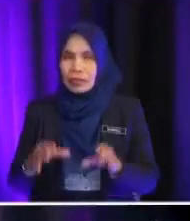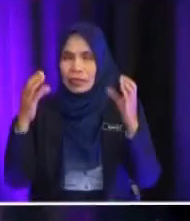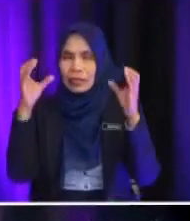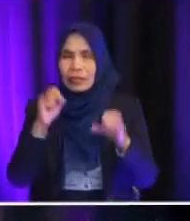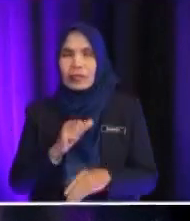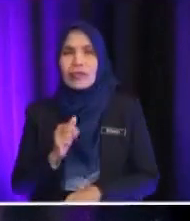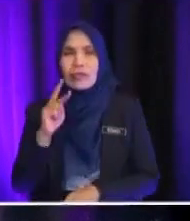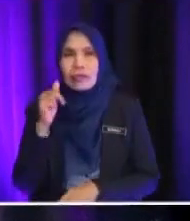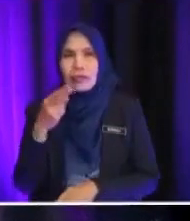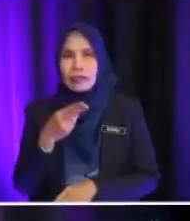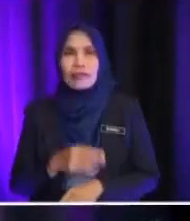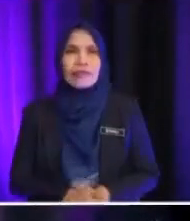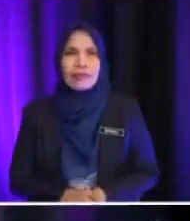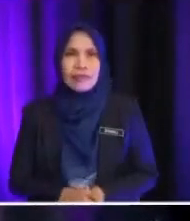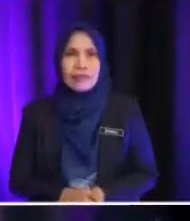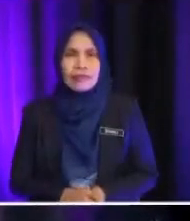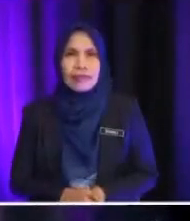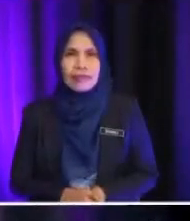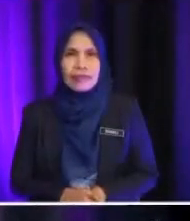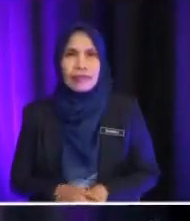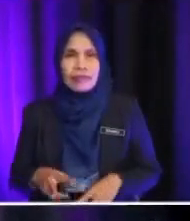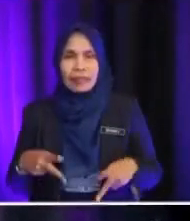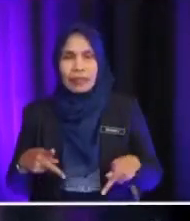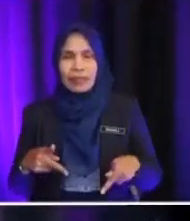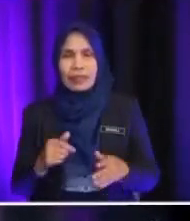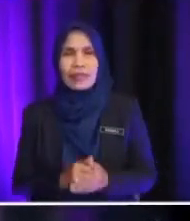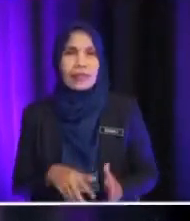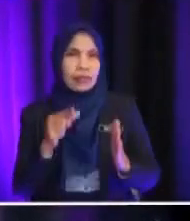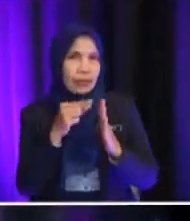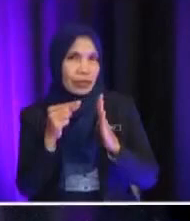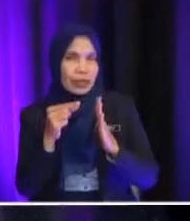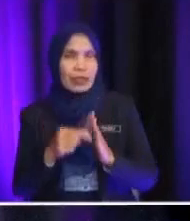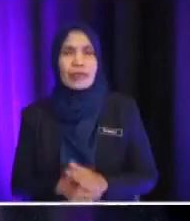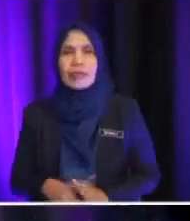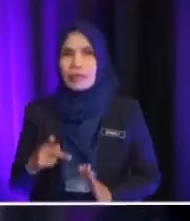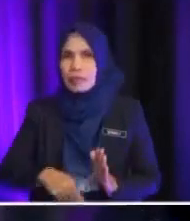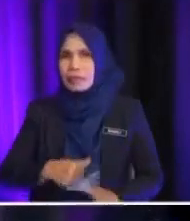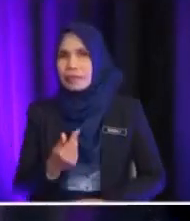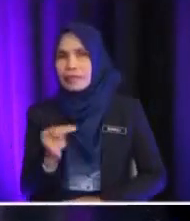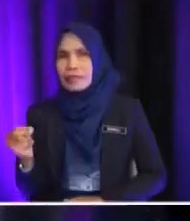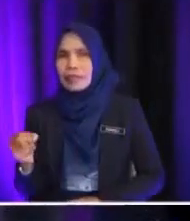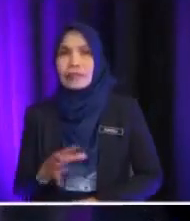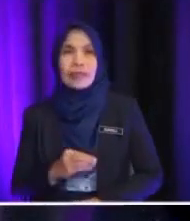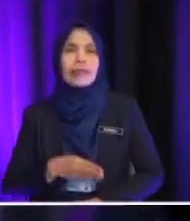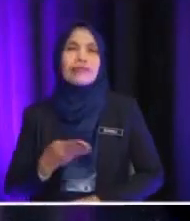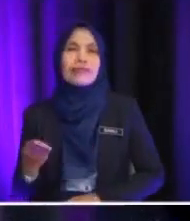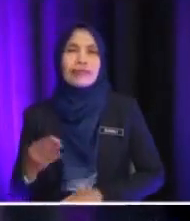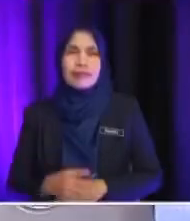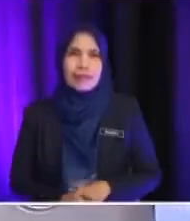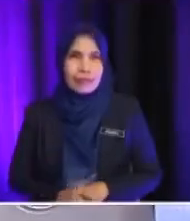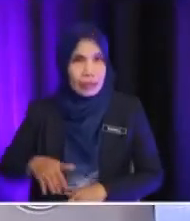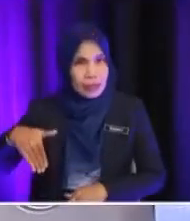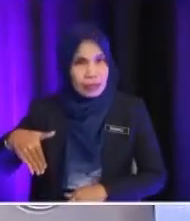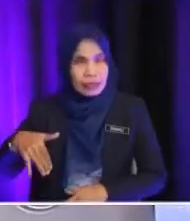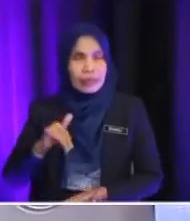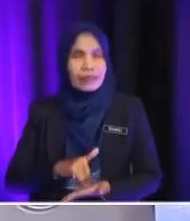prosedur pemakaian, pemilihan peralatan dan juga bahan. Jom cikgu. Okey, terima kasih Ria. Okey, jadi sebelum kita mulakan